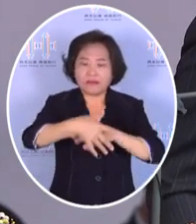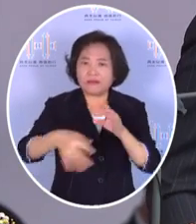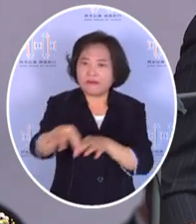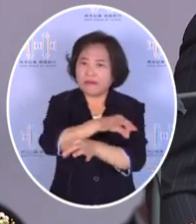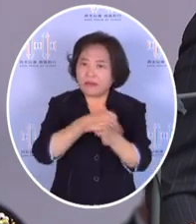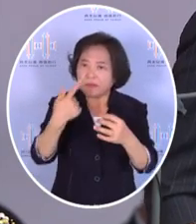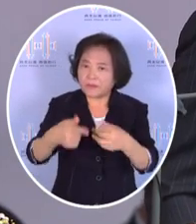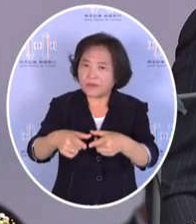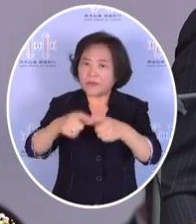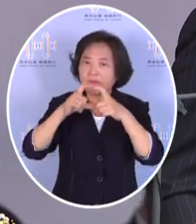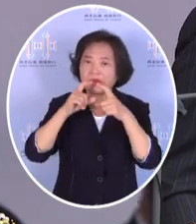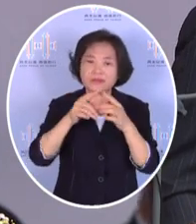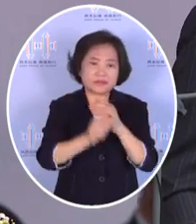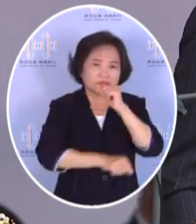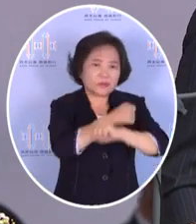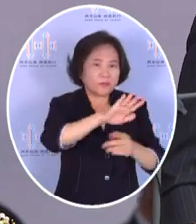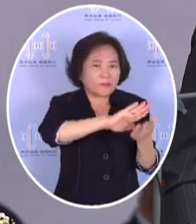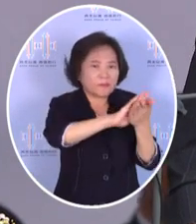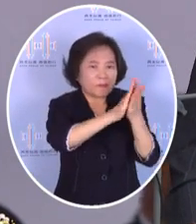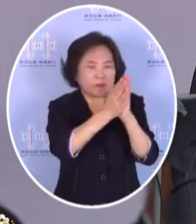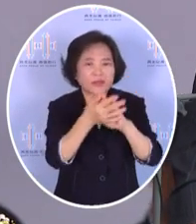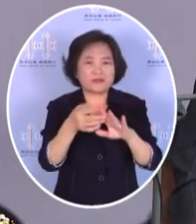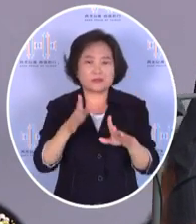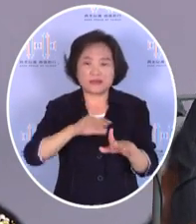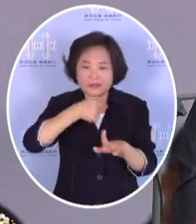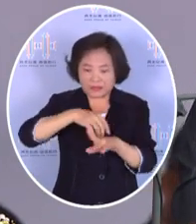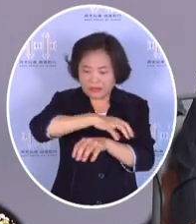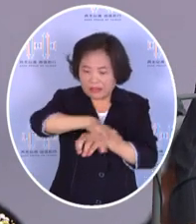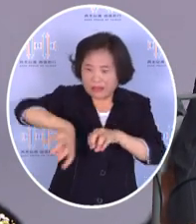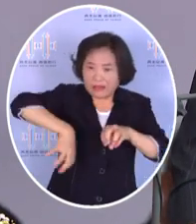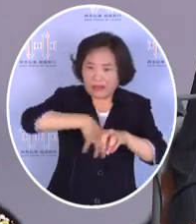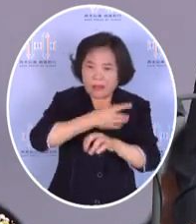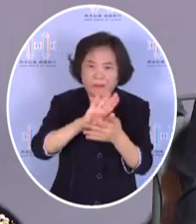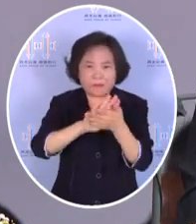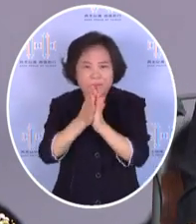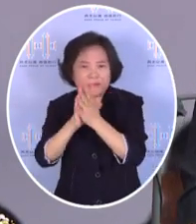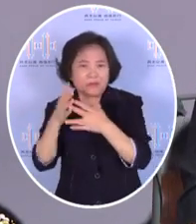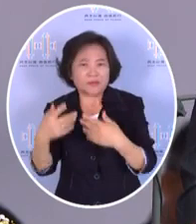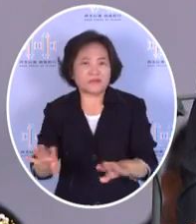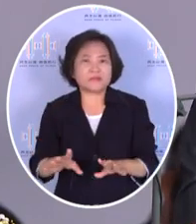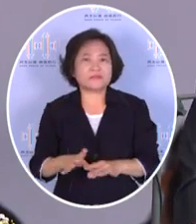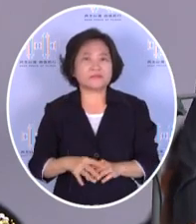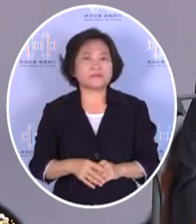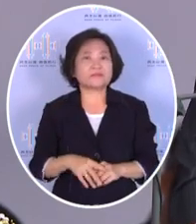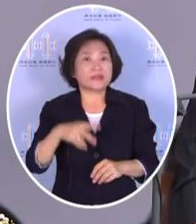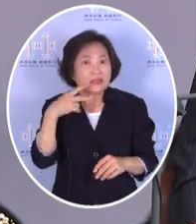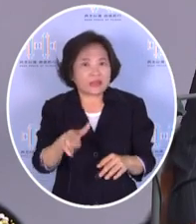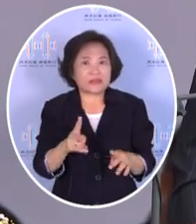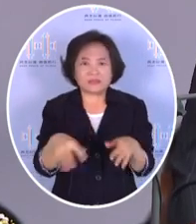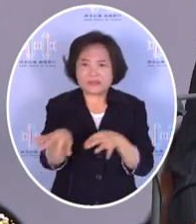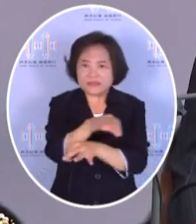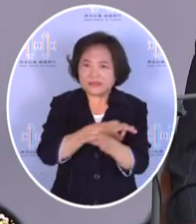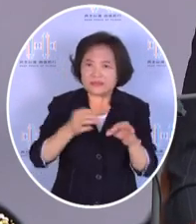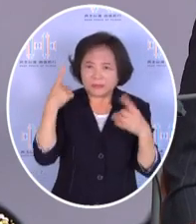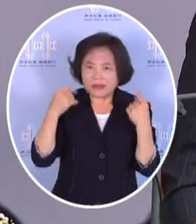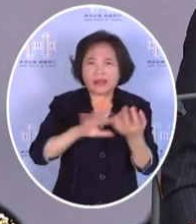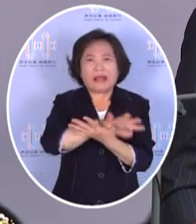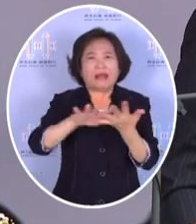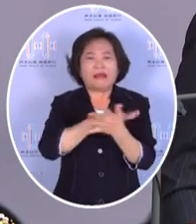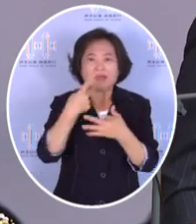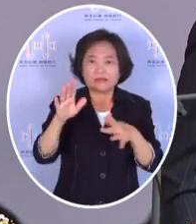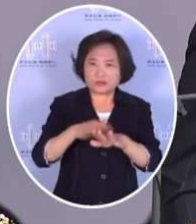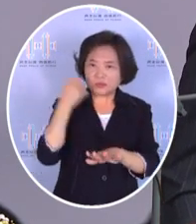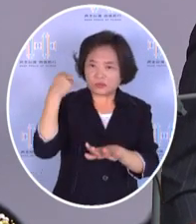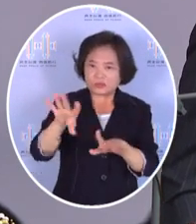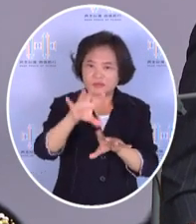变，全球以及区域贸易情势的剧烈的变化，还有经济秩序的重整，每